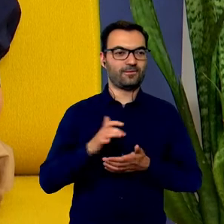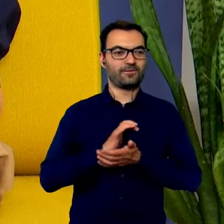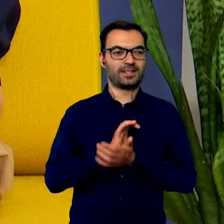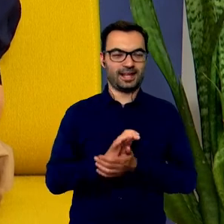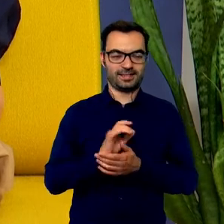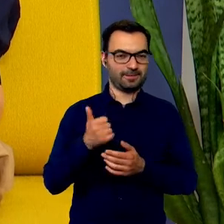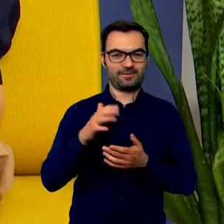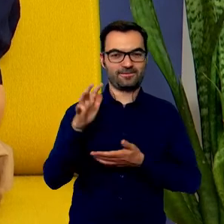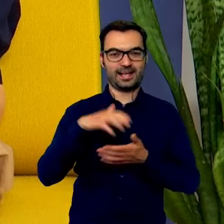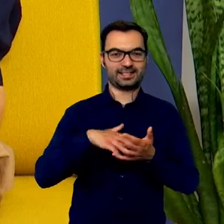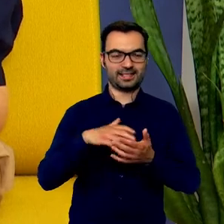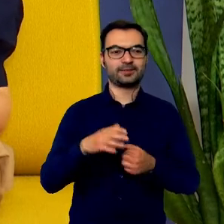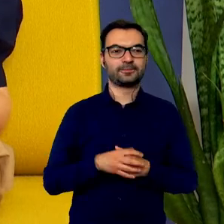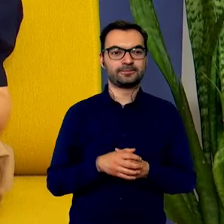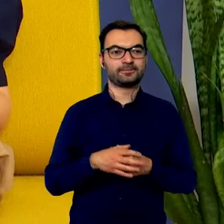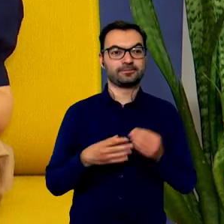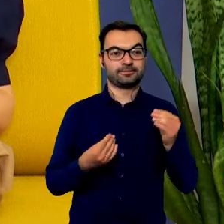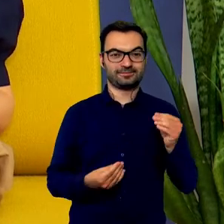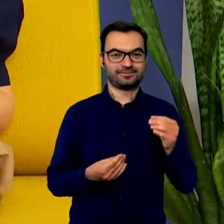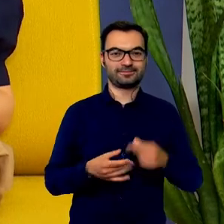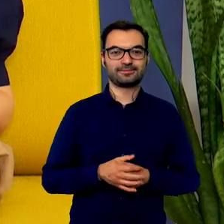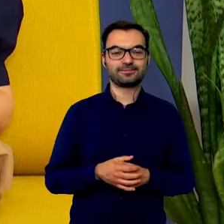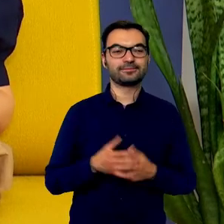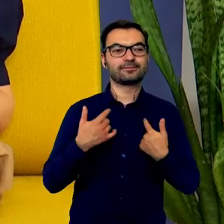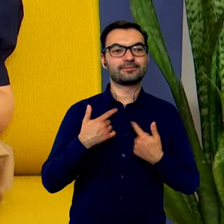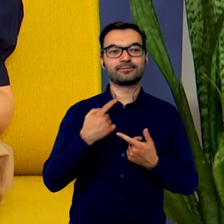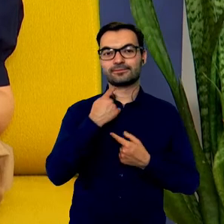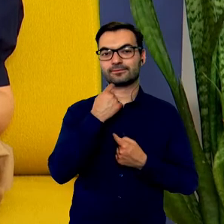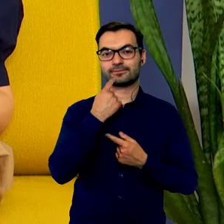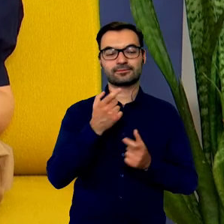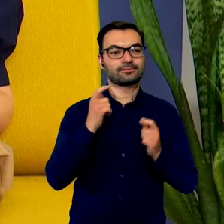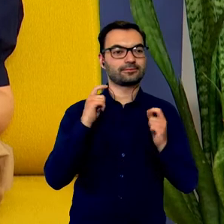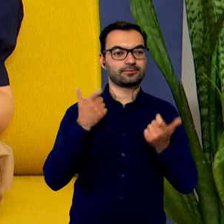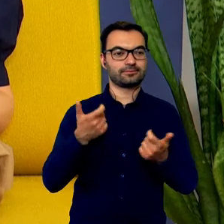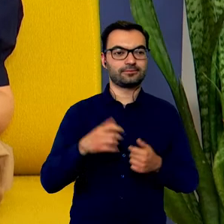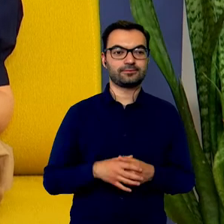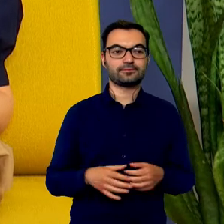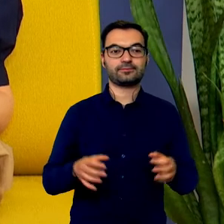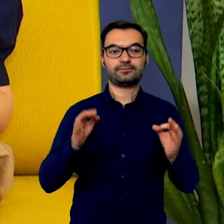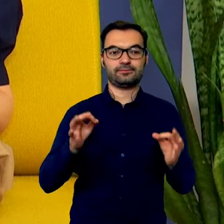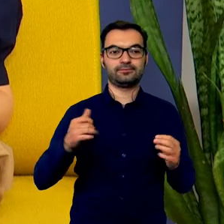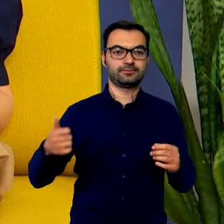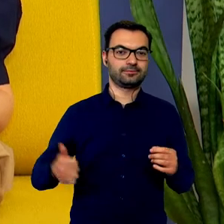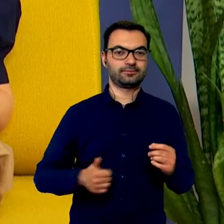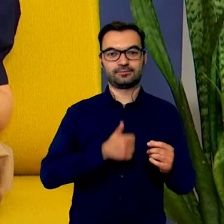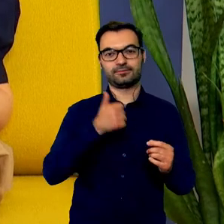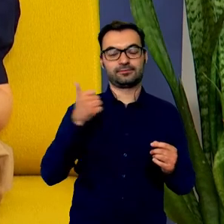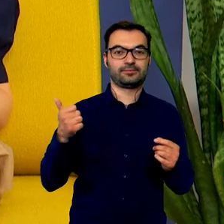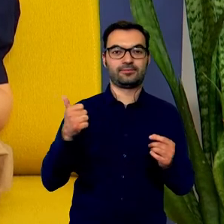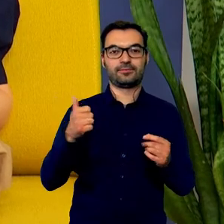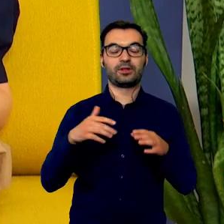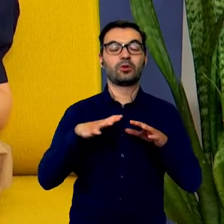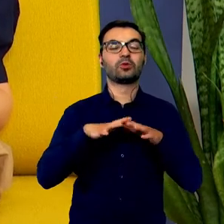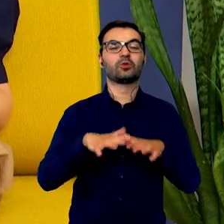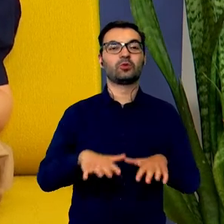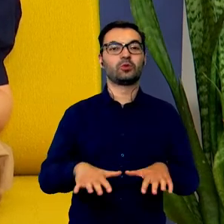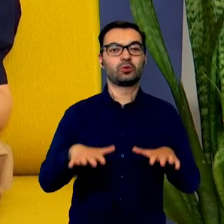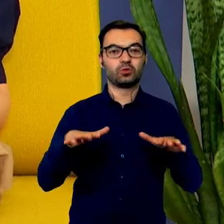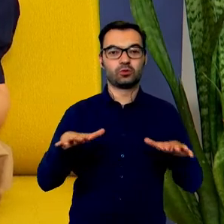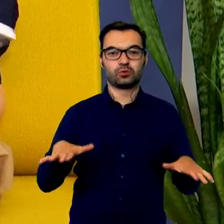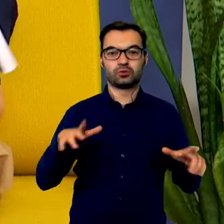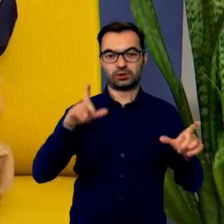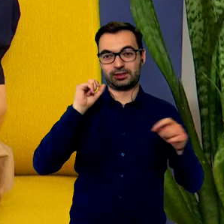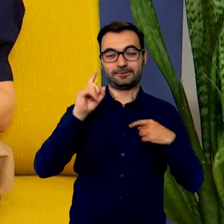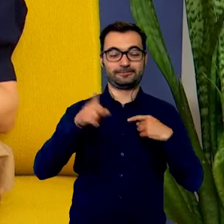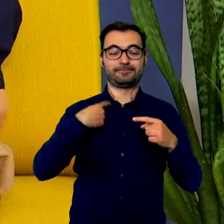pięknie wydana, też jest prezentowana w naszym studiu. Chciałam powiedzieć, że w ciągu dzisiejszego dnia nadeszło do nas bardzo dużo zdjęć w konkursie,